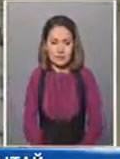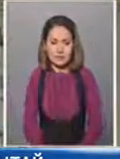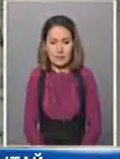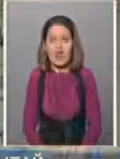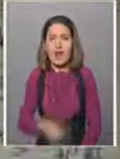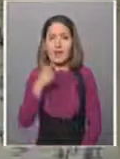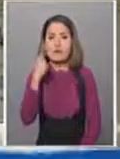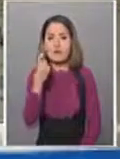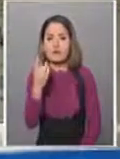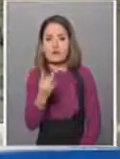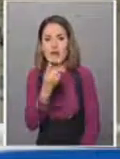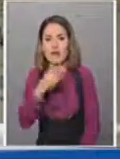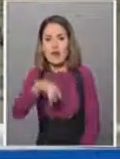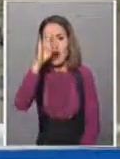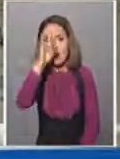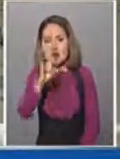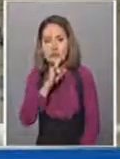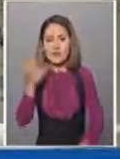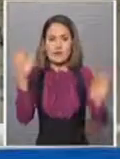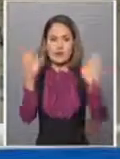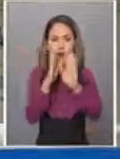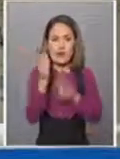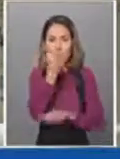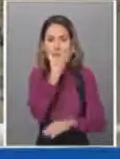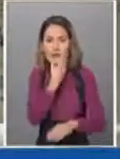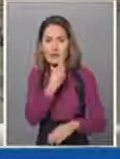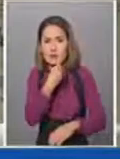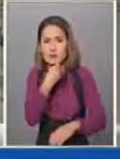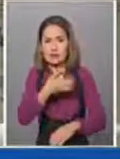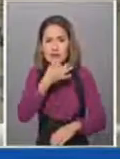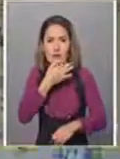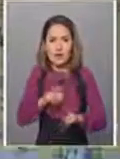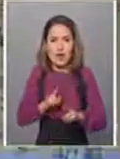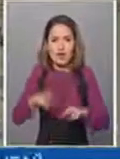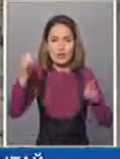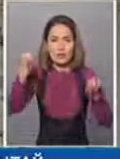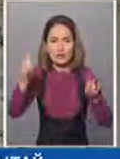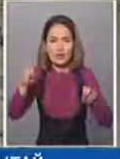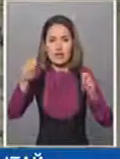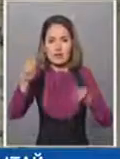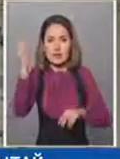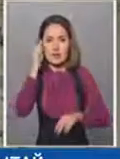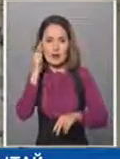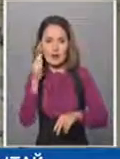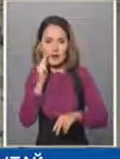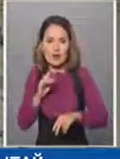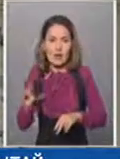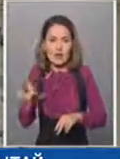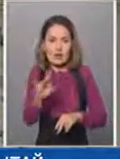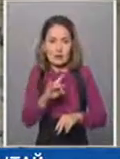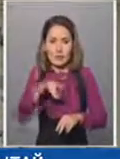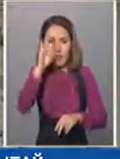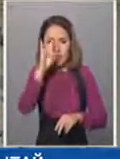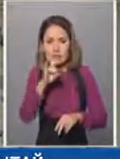Алғаш рет шекараның бергі бетінен Қазақстанның табиғатын көріп тамсанғанмын. Содан бері осы тақырыпқа қылғалам тербеп келем. Бүгін осы мерекені